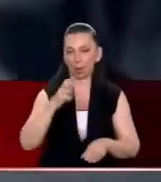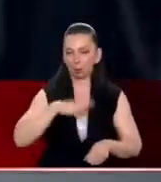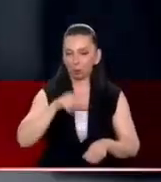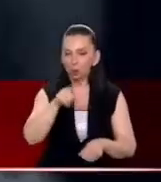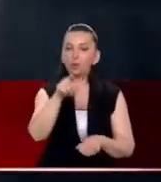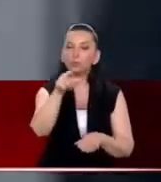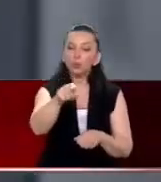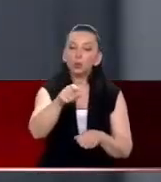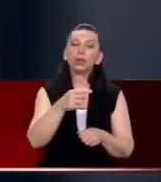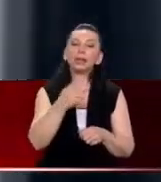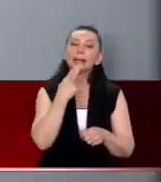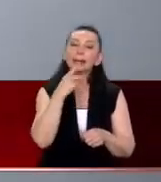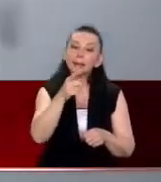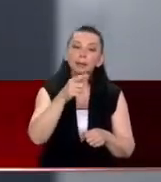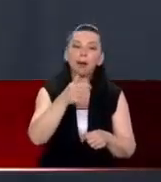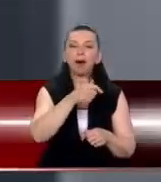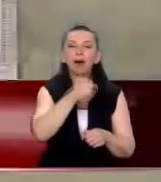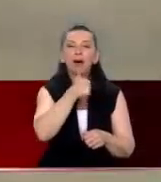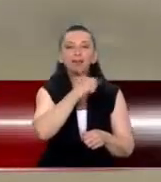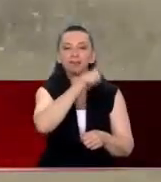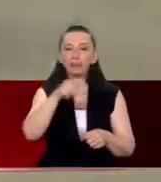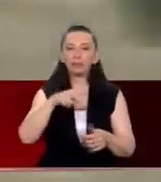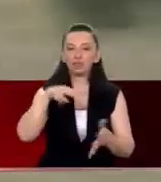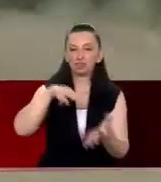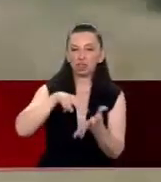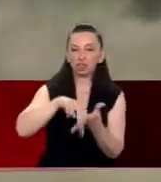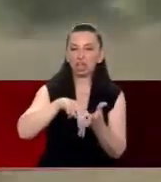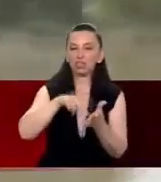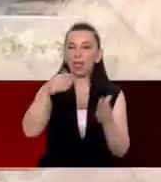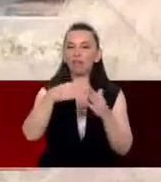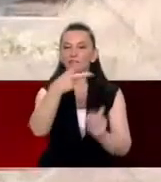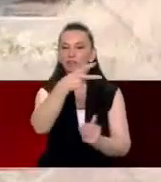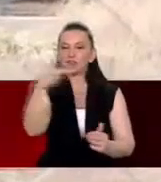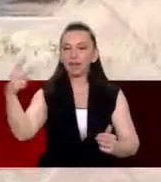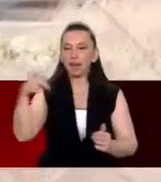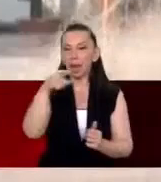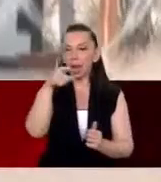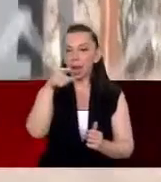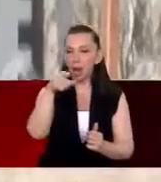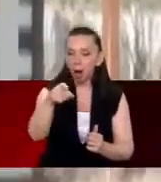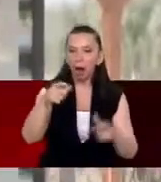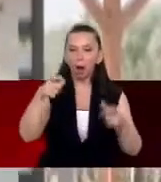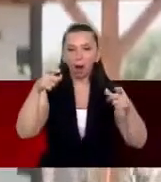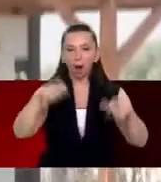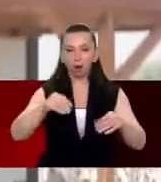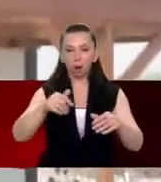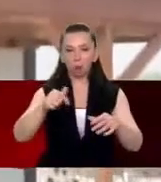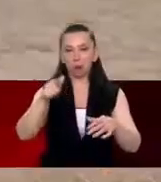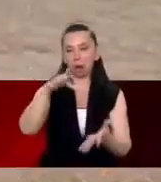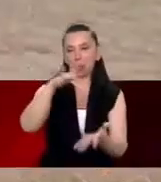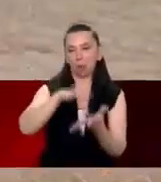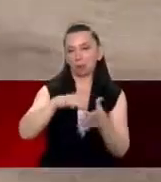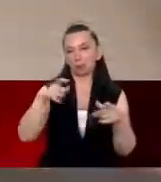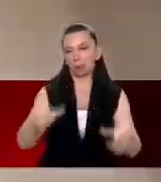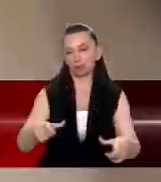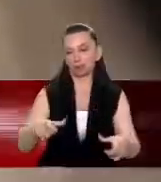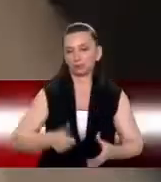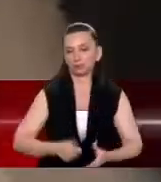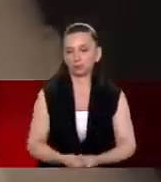Gizem Karamelek ve adamları rotayı Çatalca'daki bu villaya çevirdi. Villa geniş bir arazinin tam da ortasındaydı.